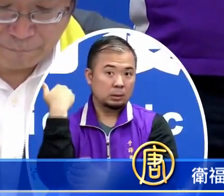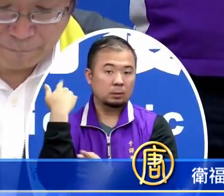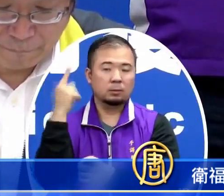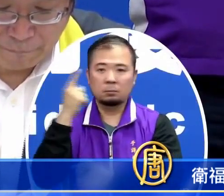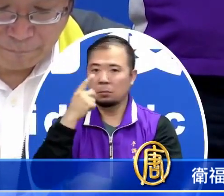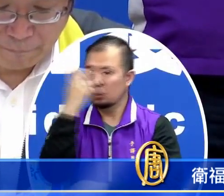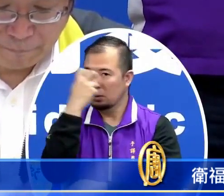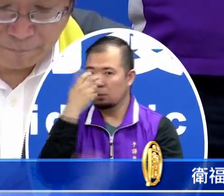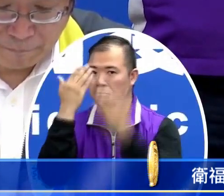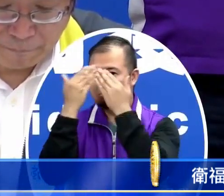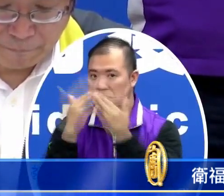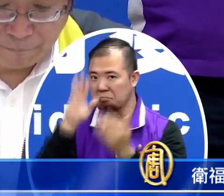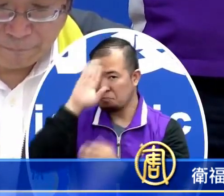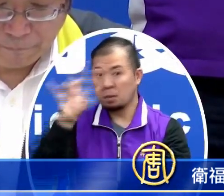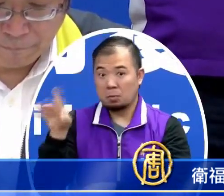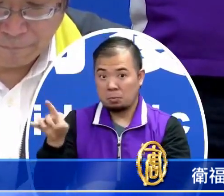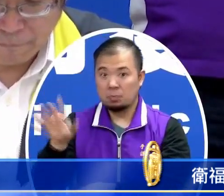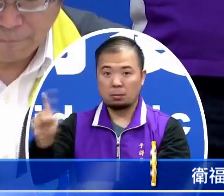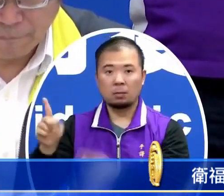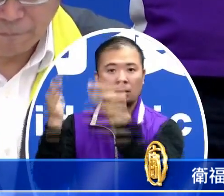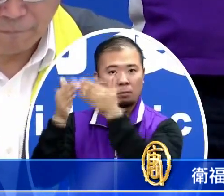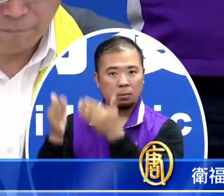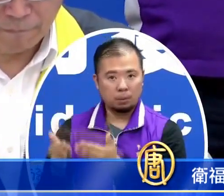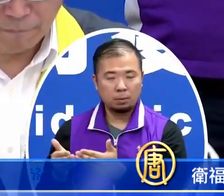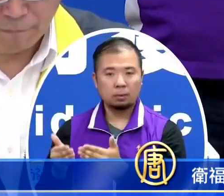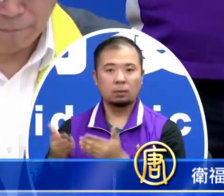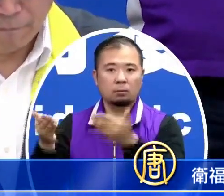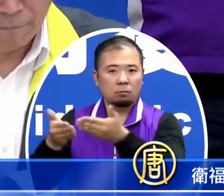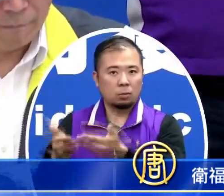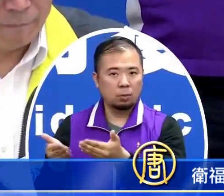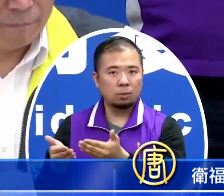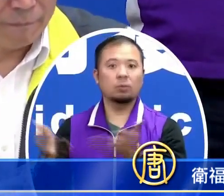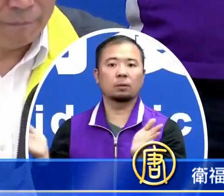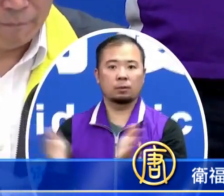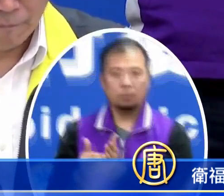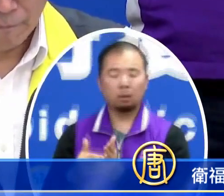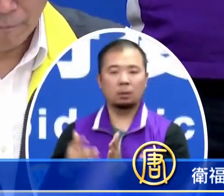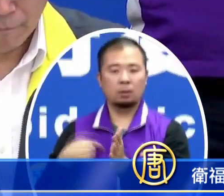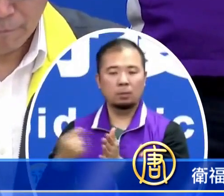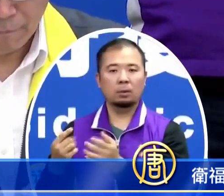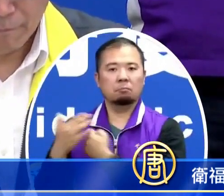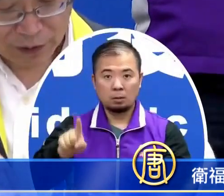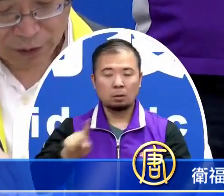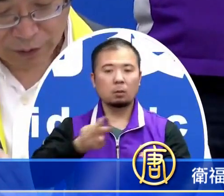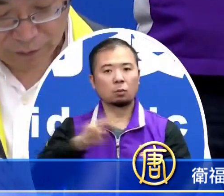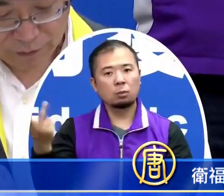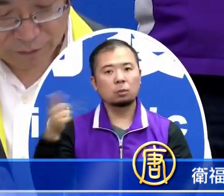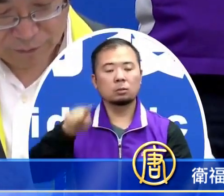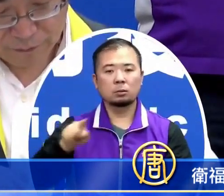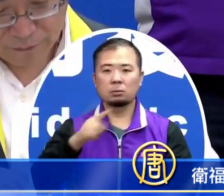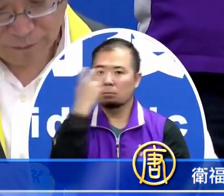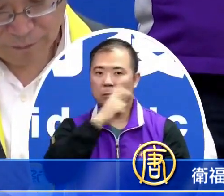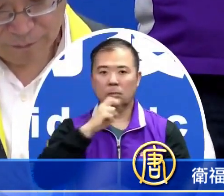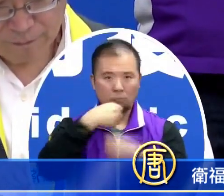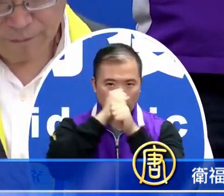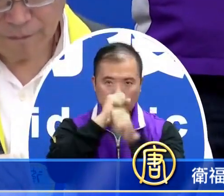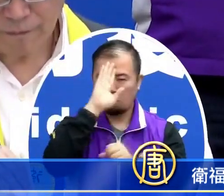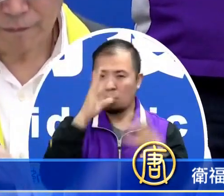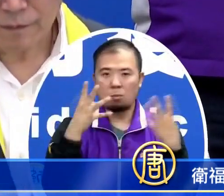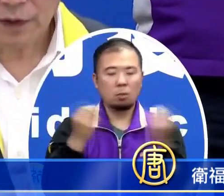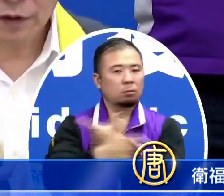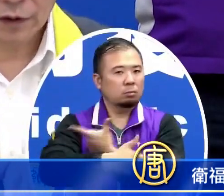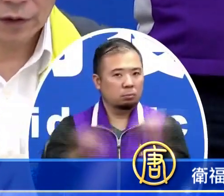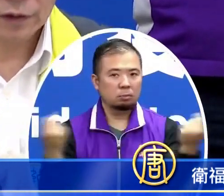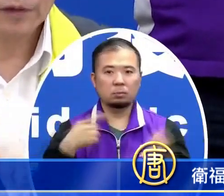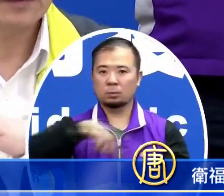治疗。那治疗完毕之后，在我们一定的保护的情况之下，回到台湾，到台湾之后还是要到